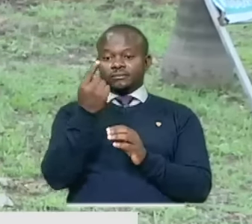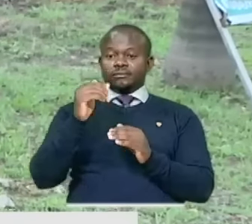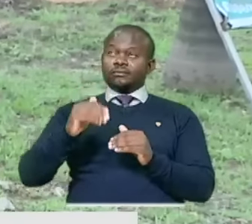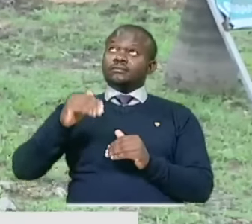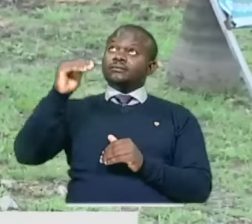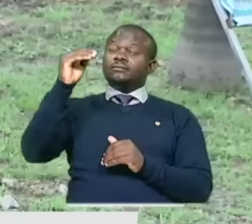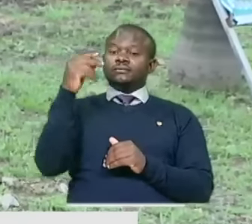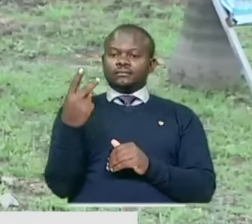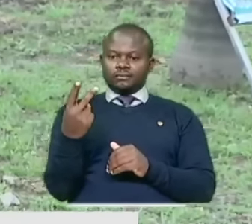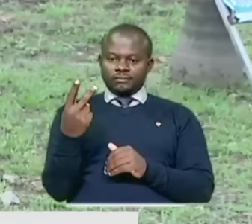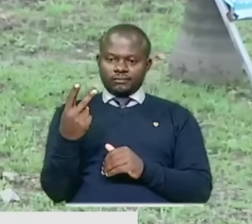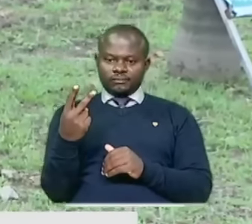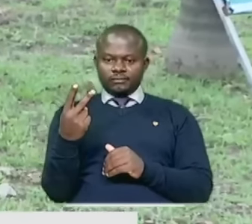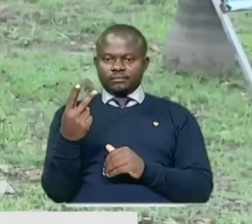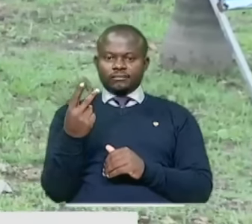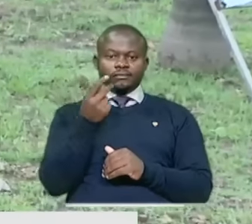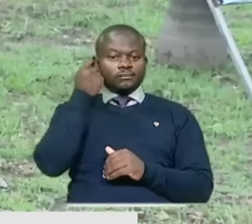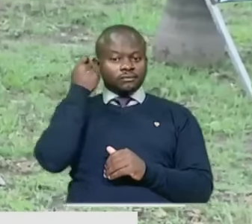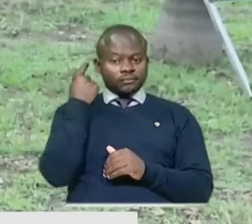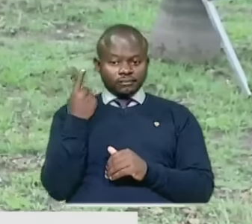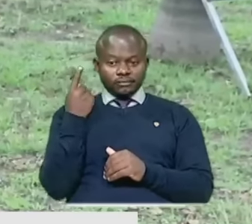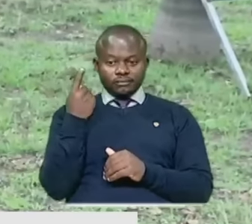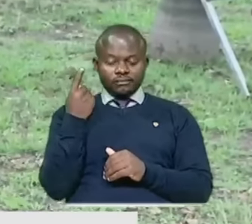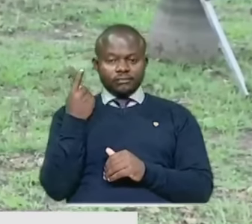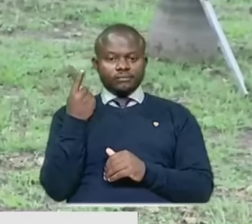kabiri ni ukuvuga ngo